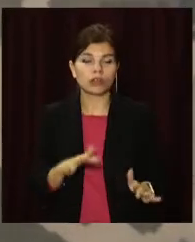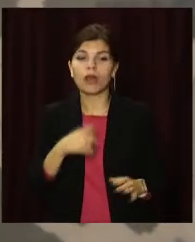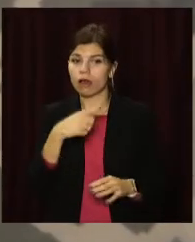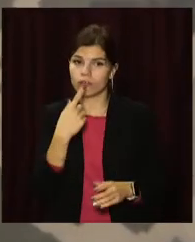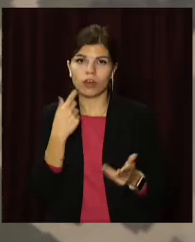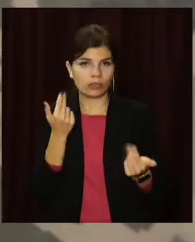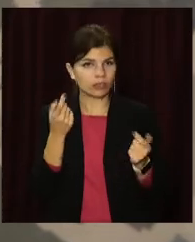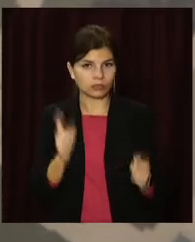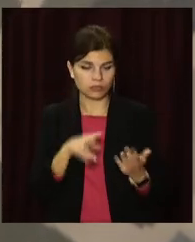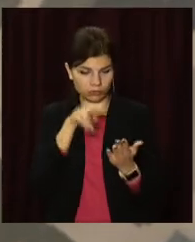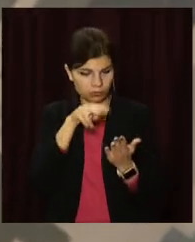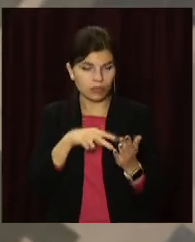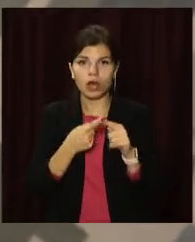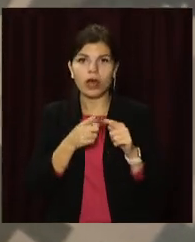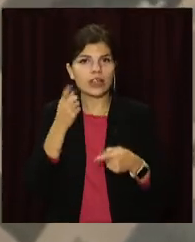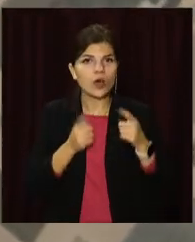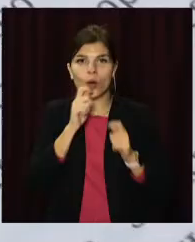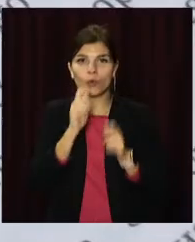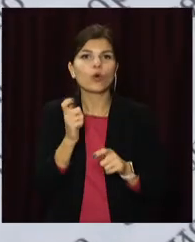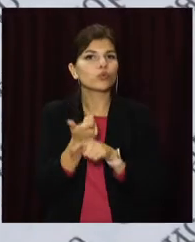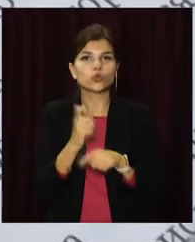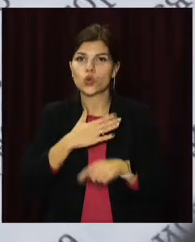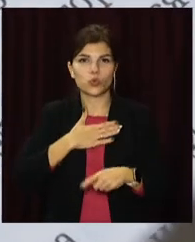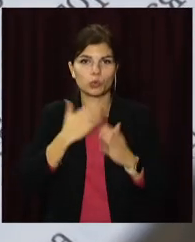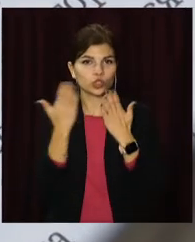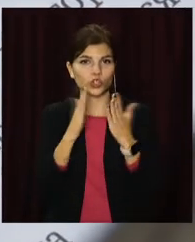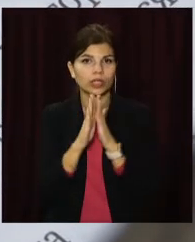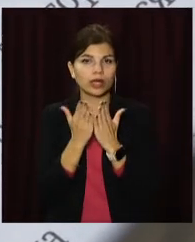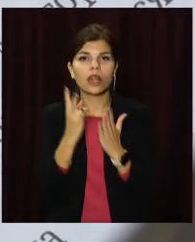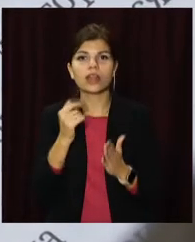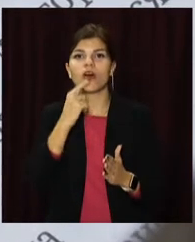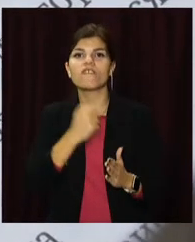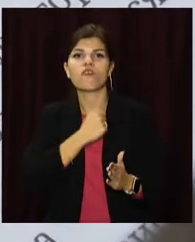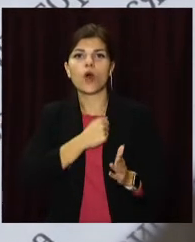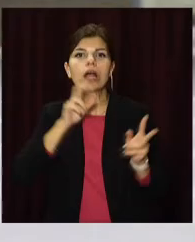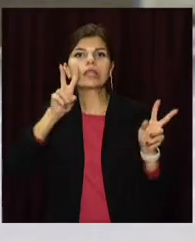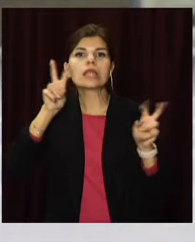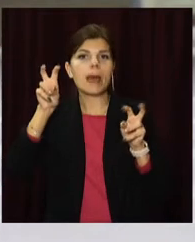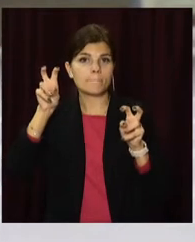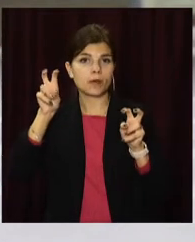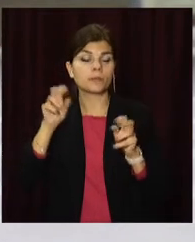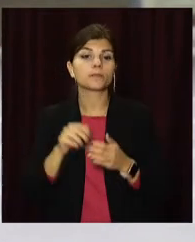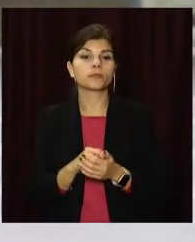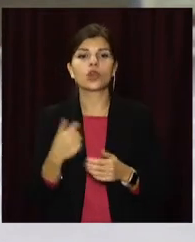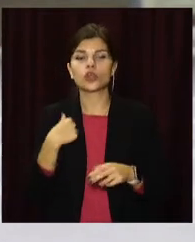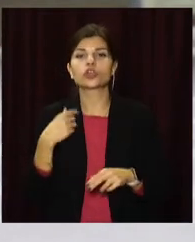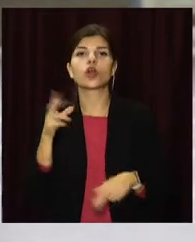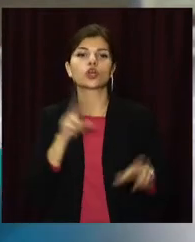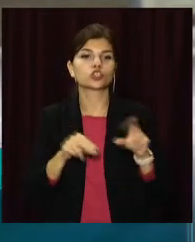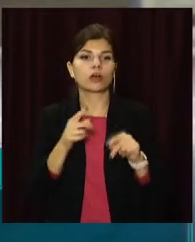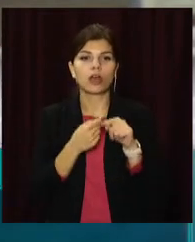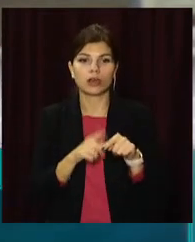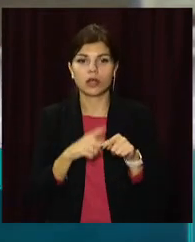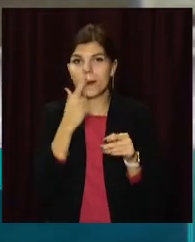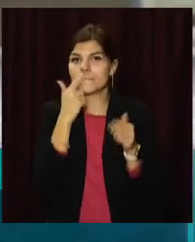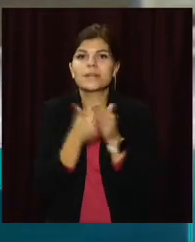зізнаються, для них це справжній подарунок, адже дуже люблять читати книги на військову тематику. Я вважаю, це близько буде, як